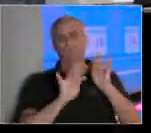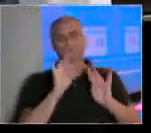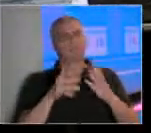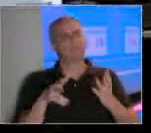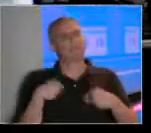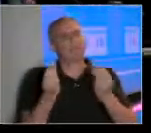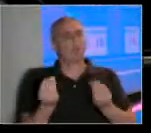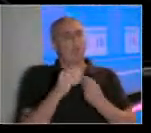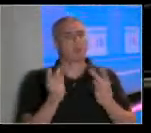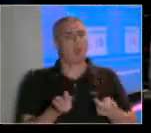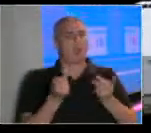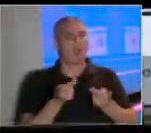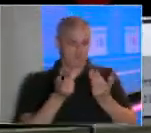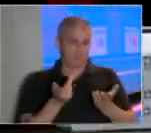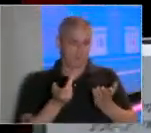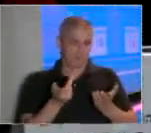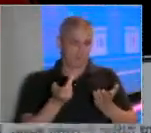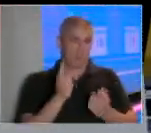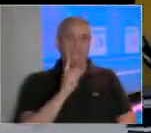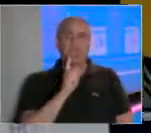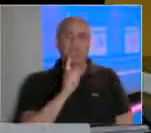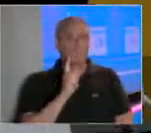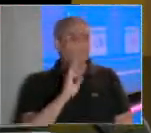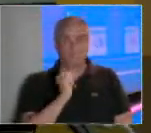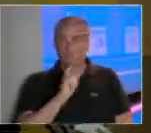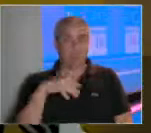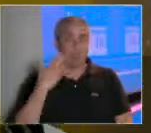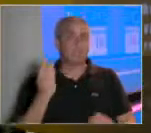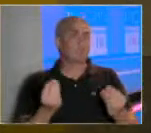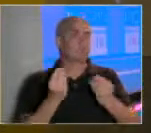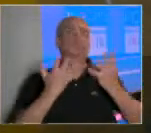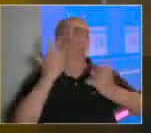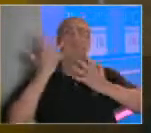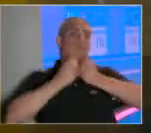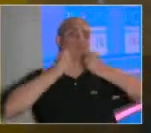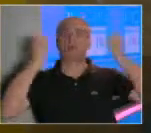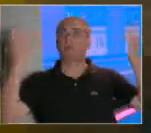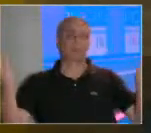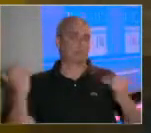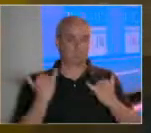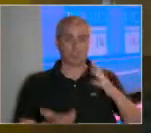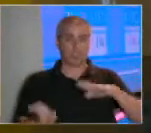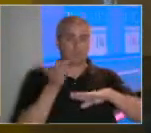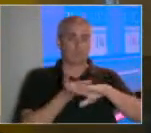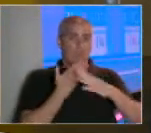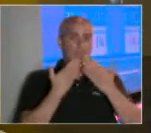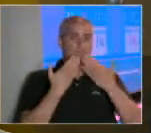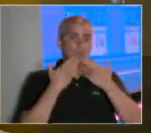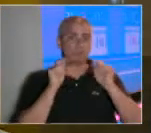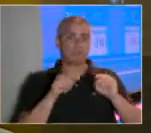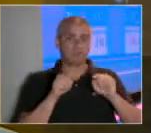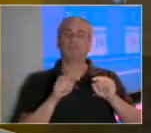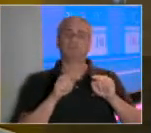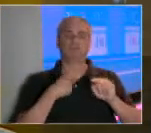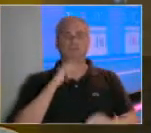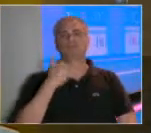לכל הקלה נוספת שתבוא, אבל אם לא יהיה משהו דרמטי שיעלה היום בישיבה הזו,